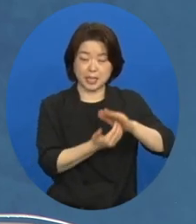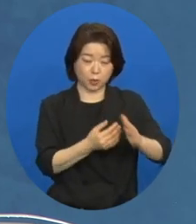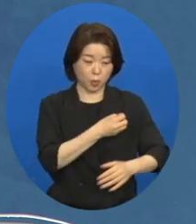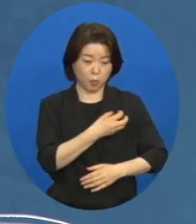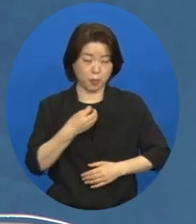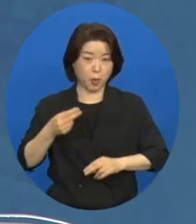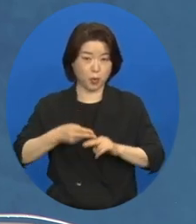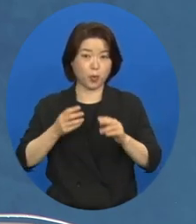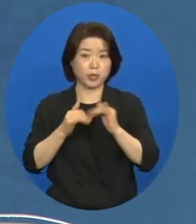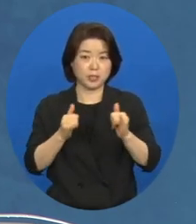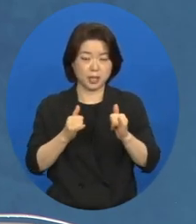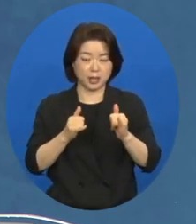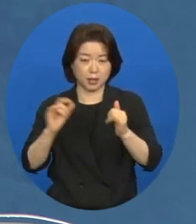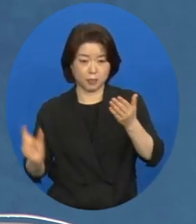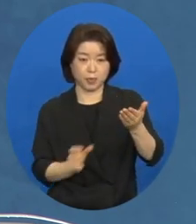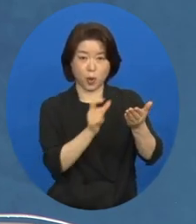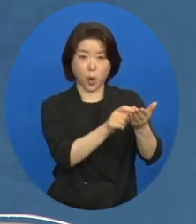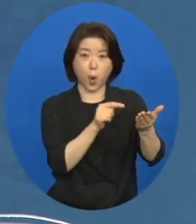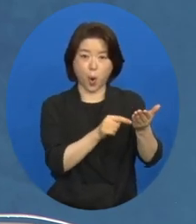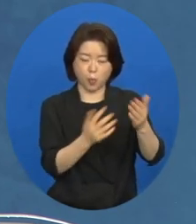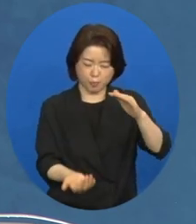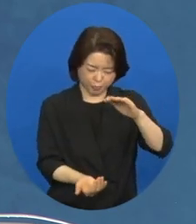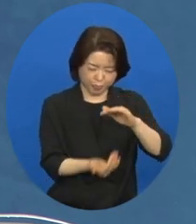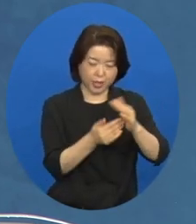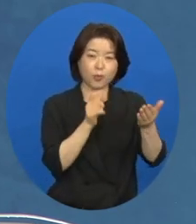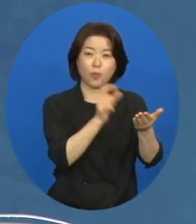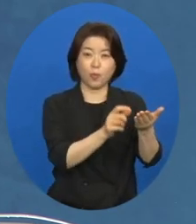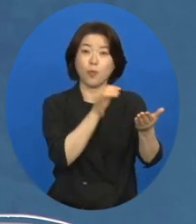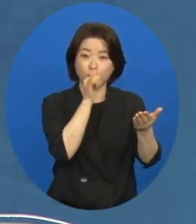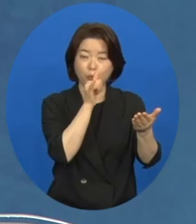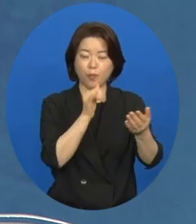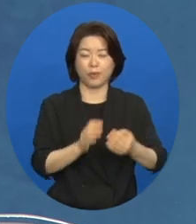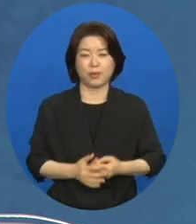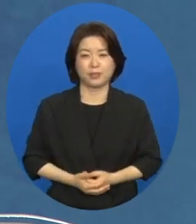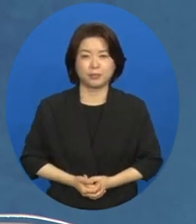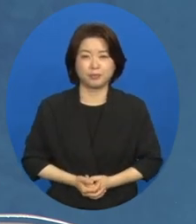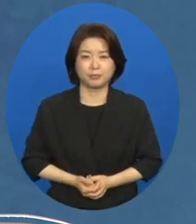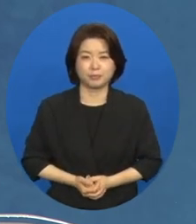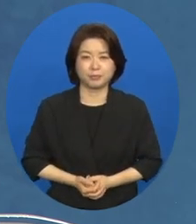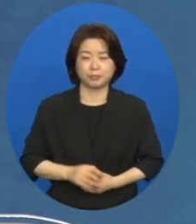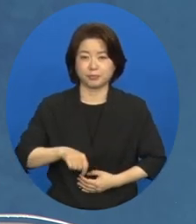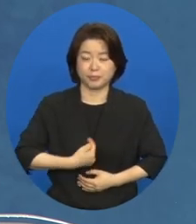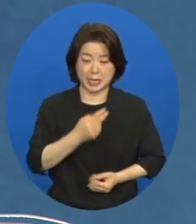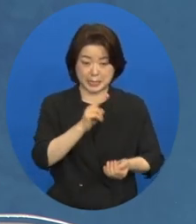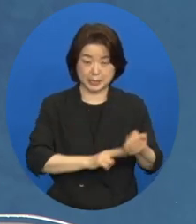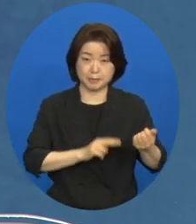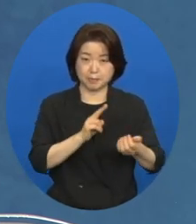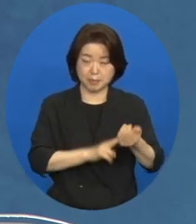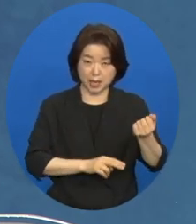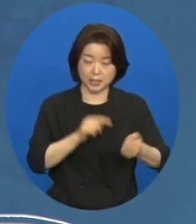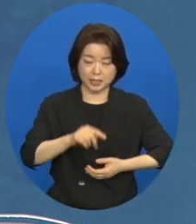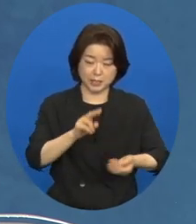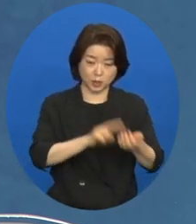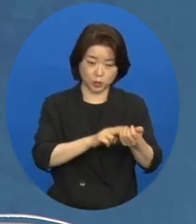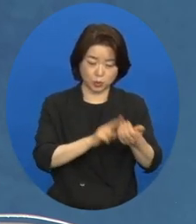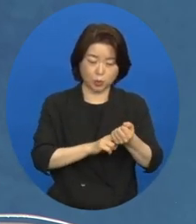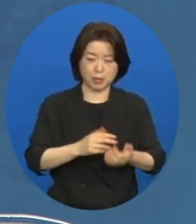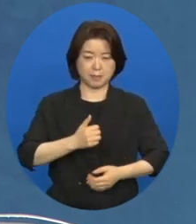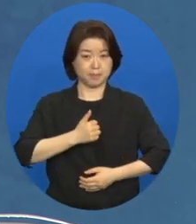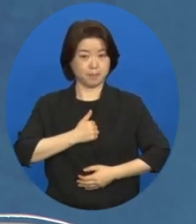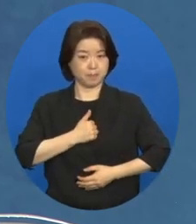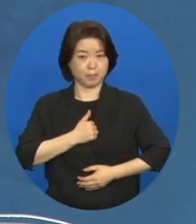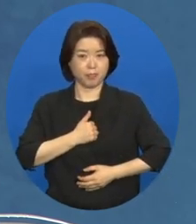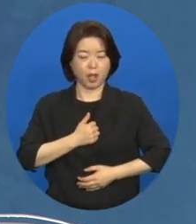요리사로 기네스북에도 등재되어 있으신 그런 분입니다. 자신이 팔고 있는 초밥에 대한 자부심이